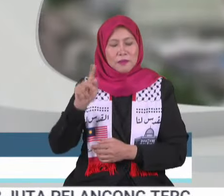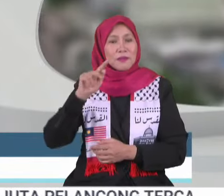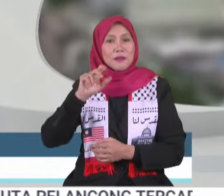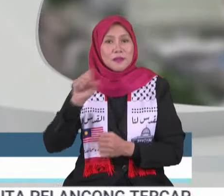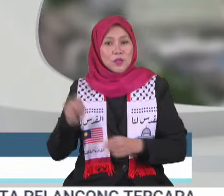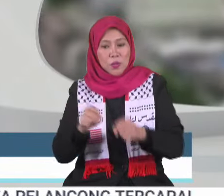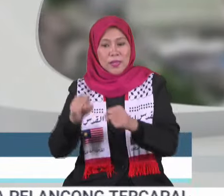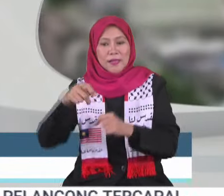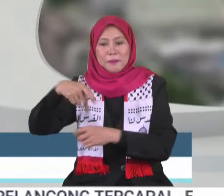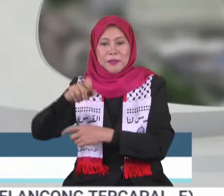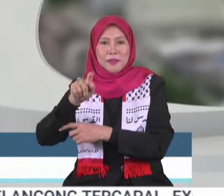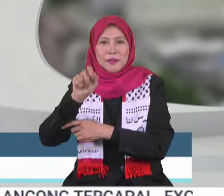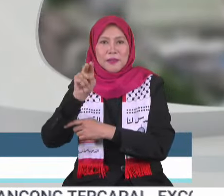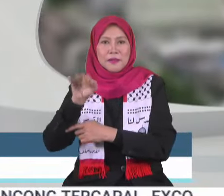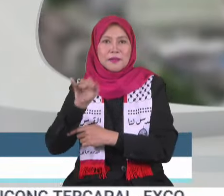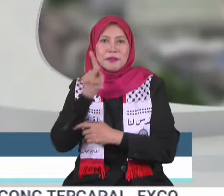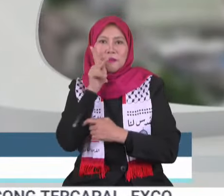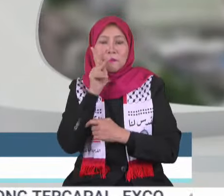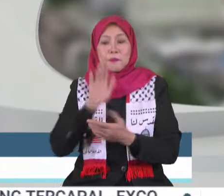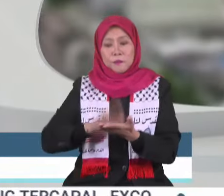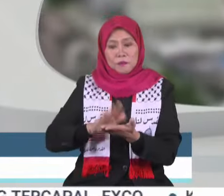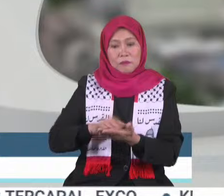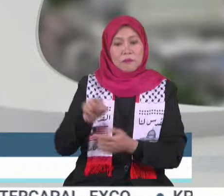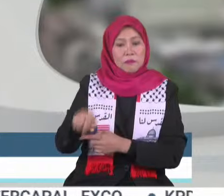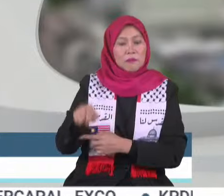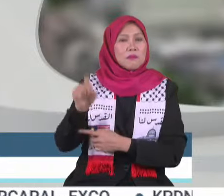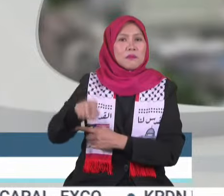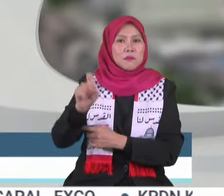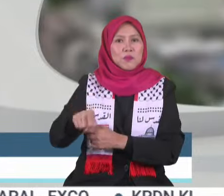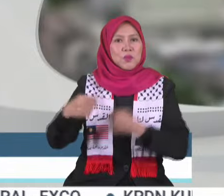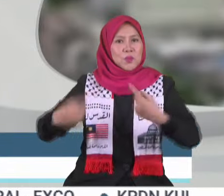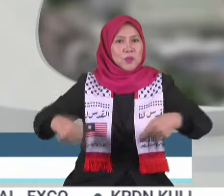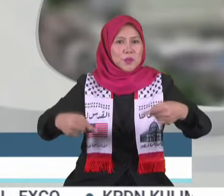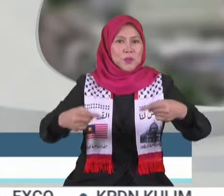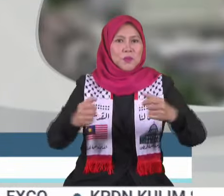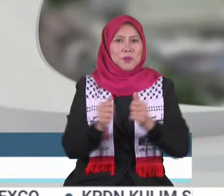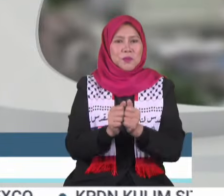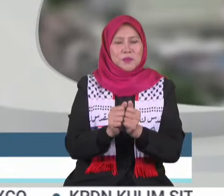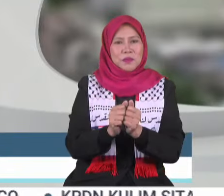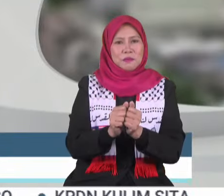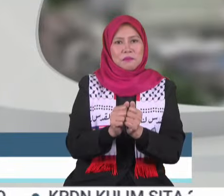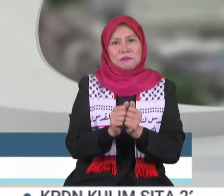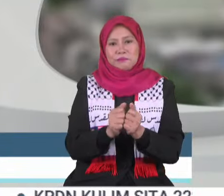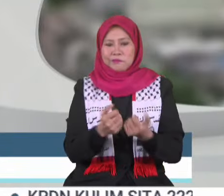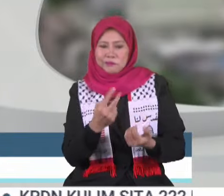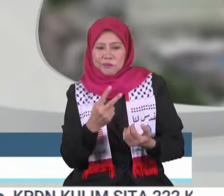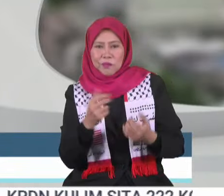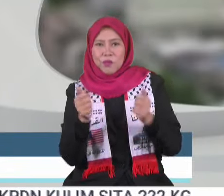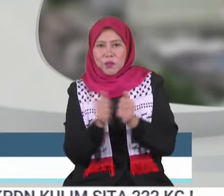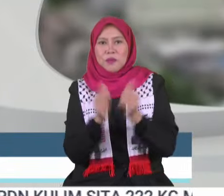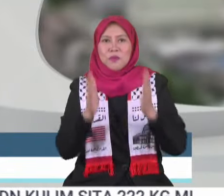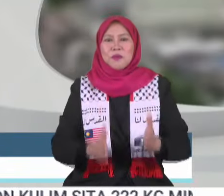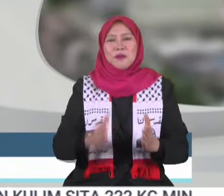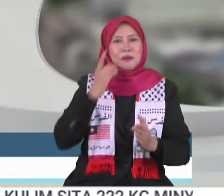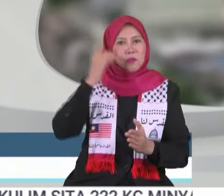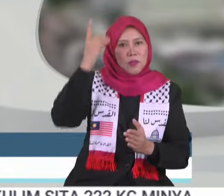kumpulan tari Citra Kasturi, sekolah berkenaan perlu bersaing dengan mereka yang lebih dewasa